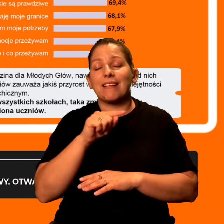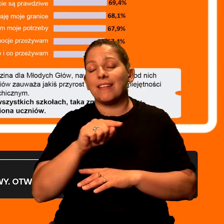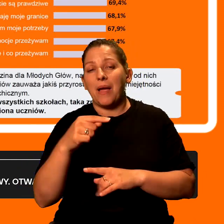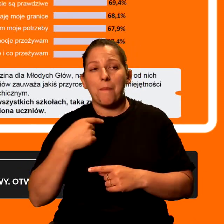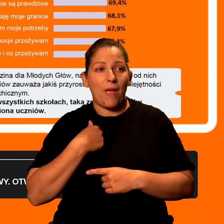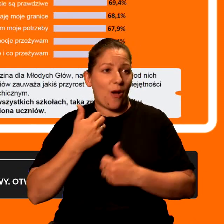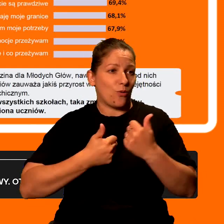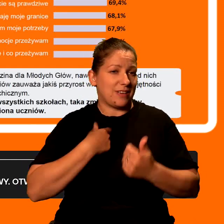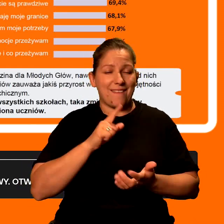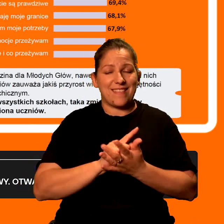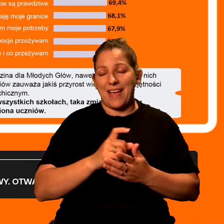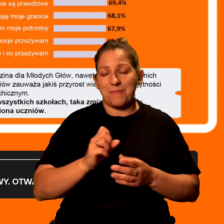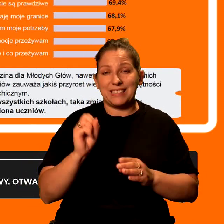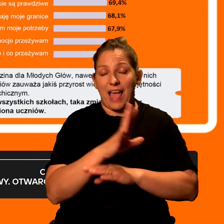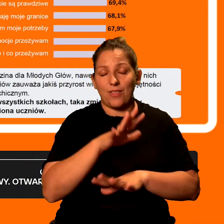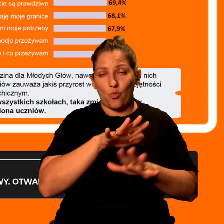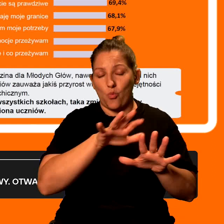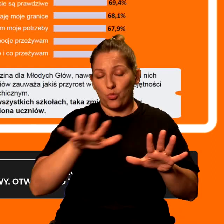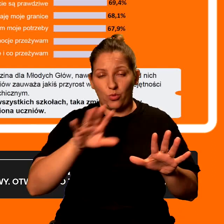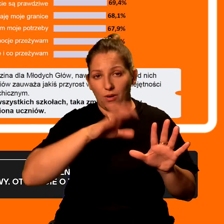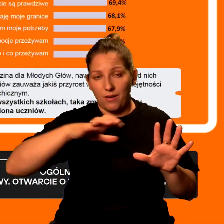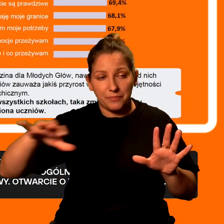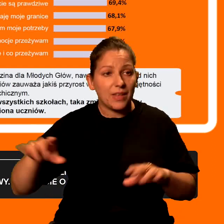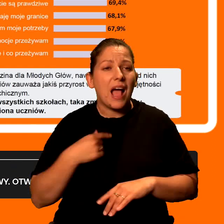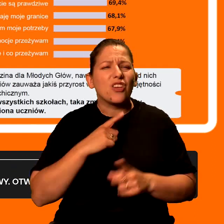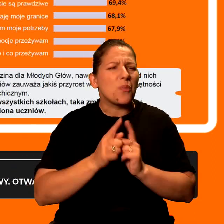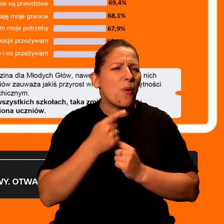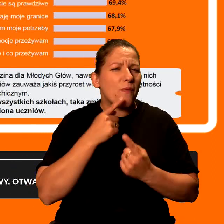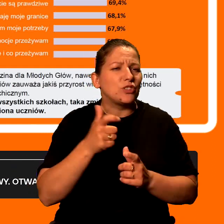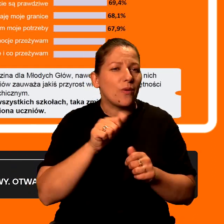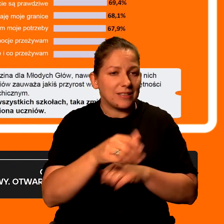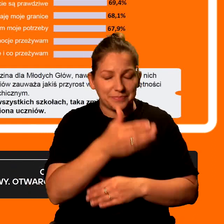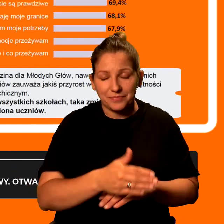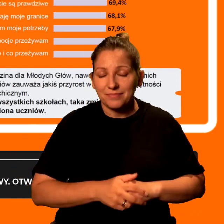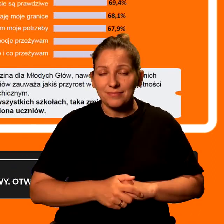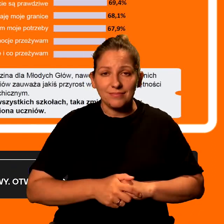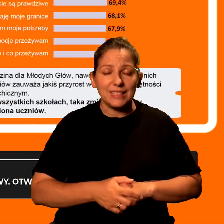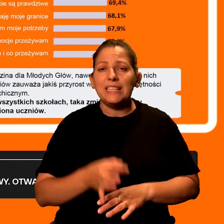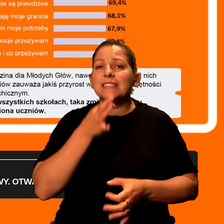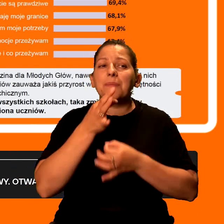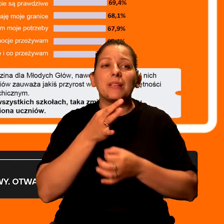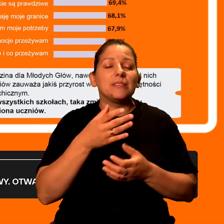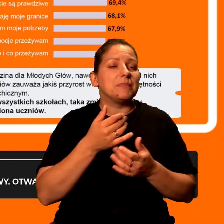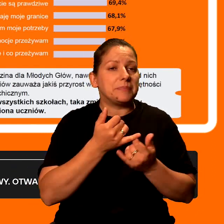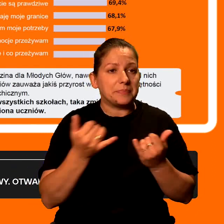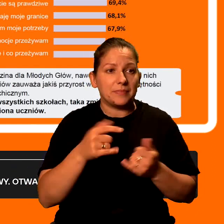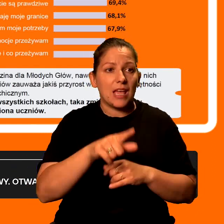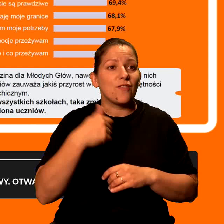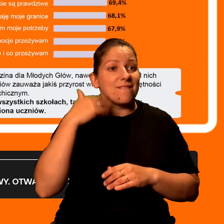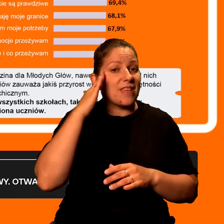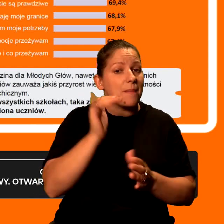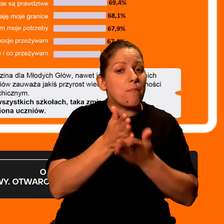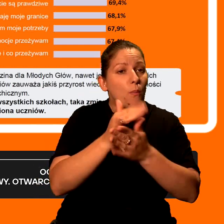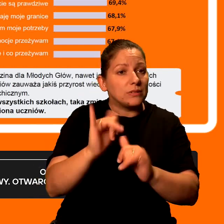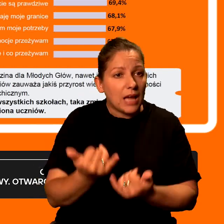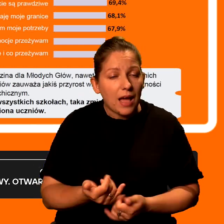ten konkurs wygram, ale szybko to powiem, co tu jest. Zapytaliśmy o takie rzeczy. Czy wiedzą, jak pomóc innej osobie? Czy